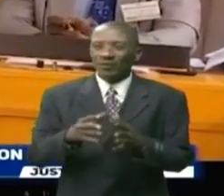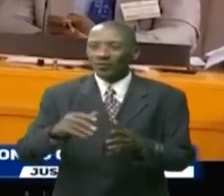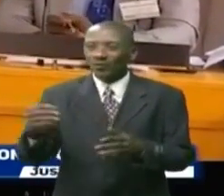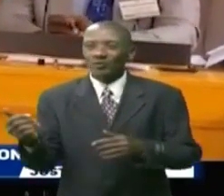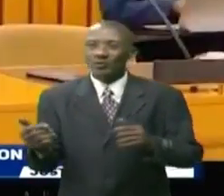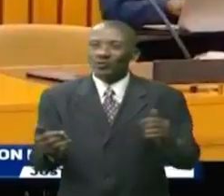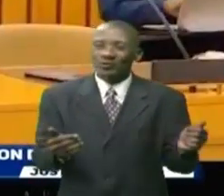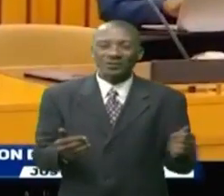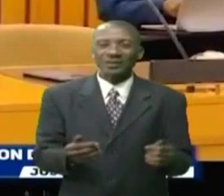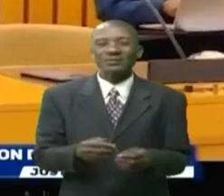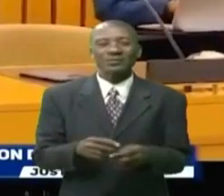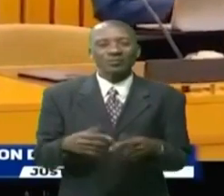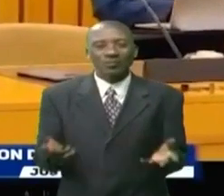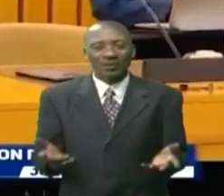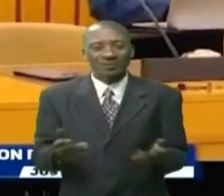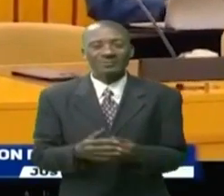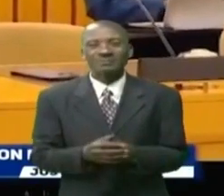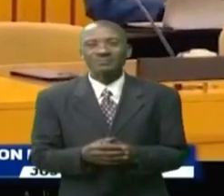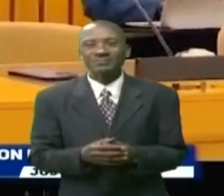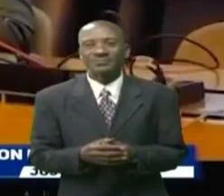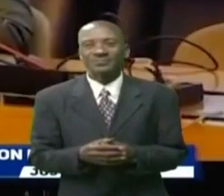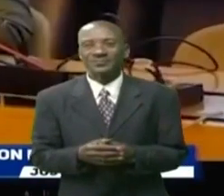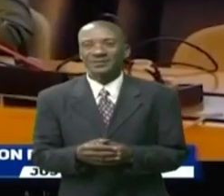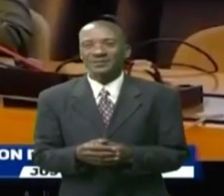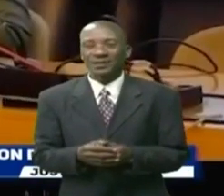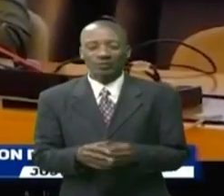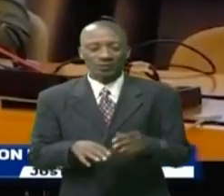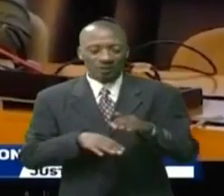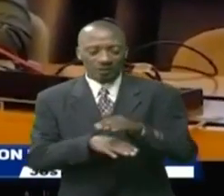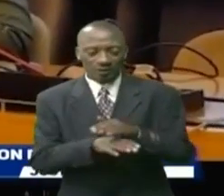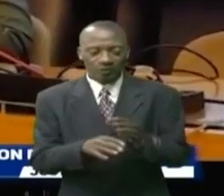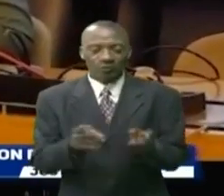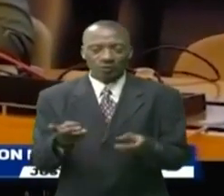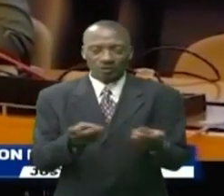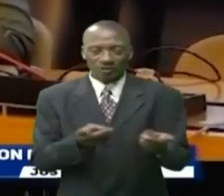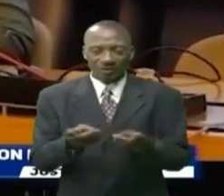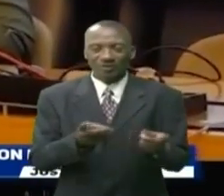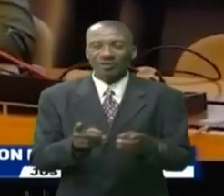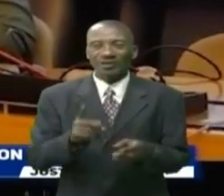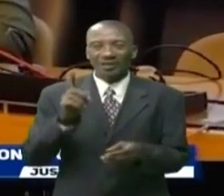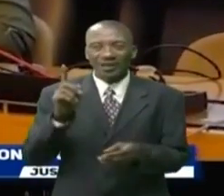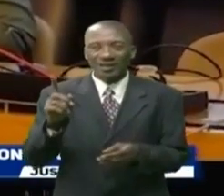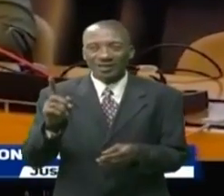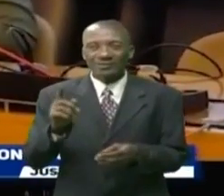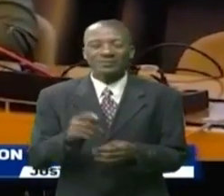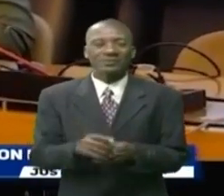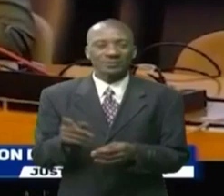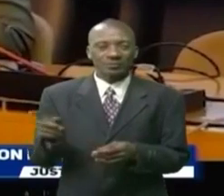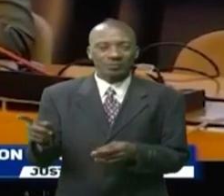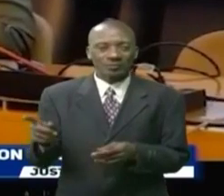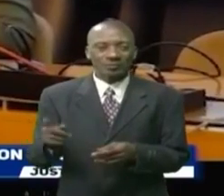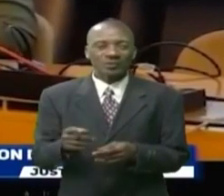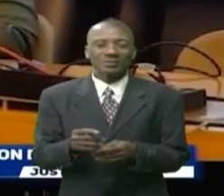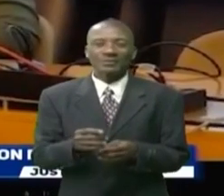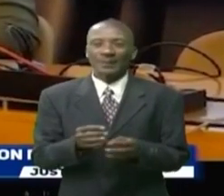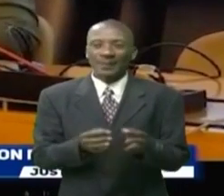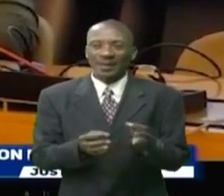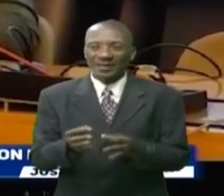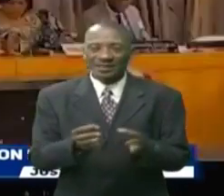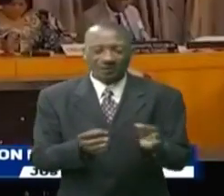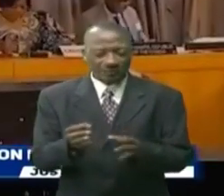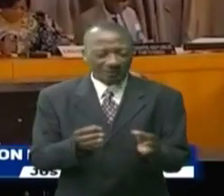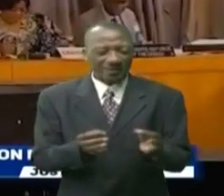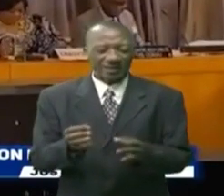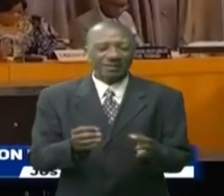en revue. Pour sa part, le directeur de l'UNAFRI, Dr. Edouard Kitio, a noté que le mandat de son